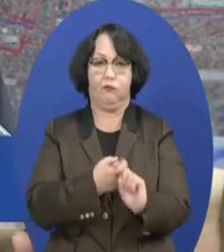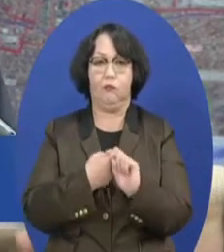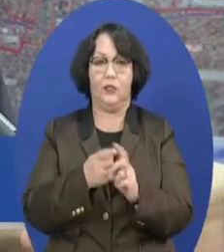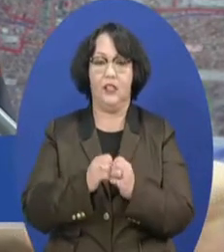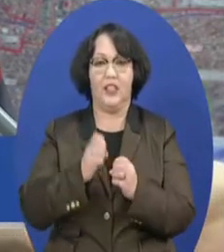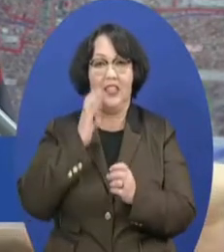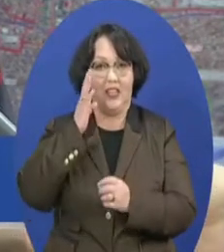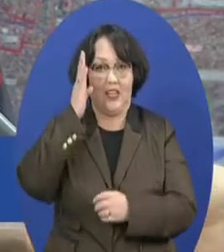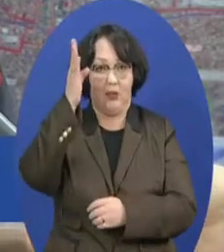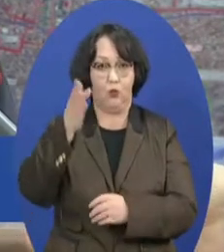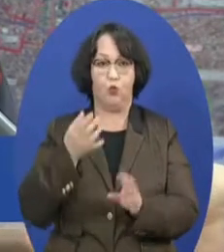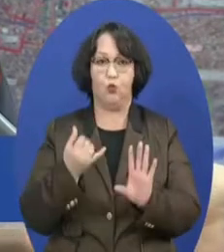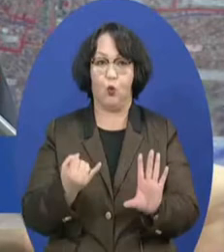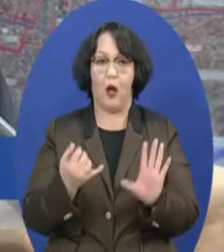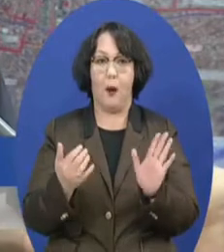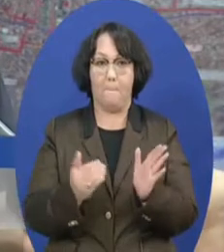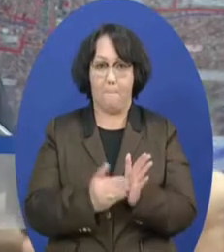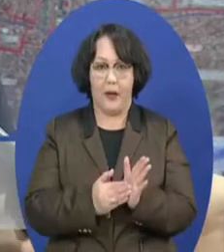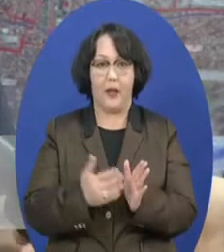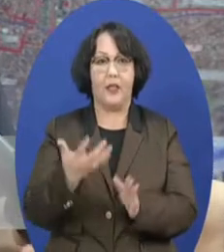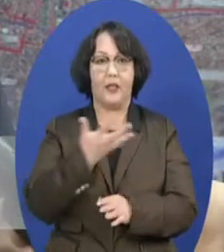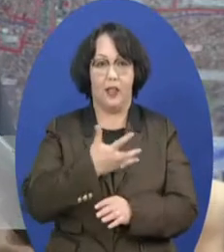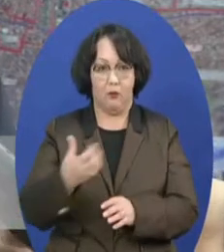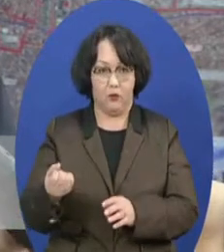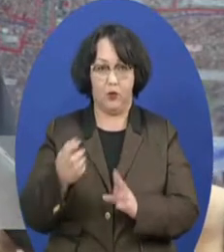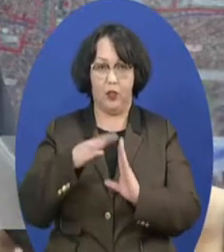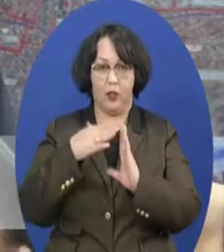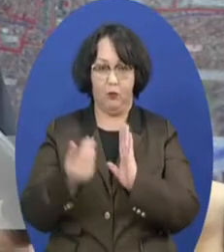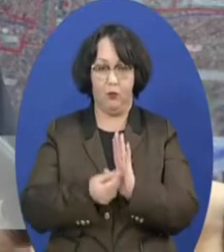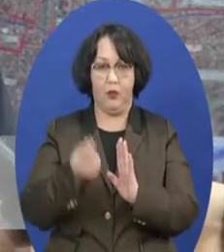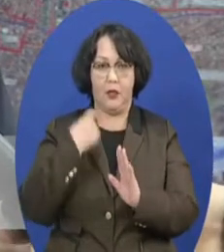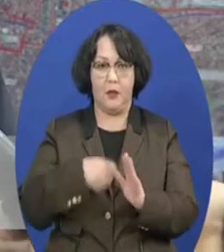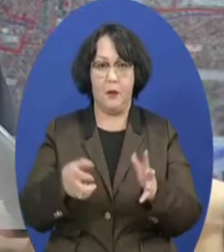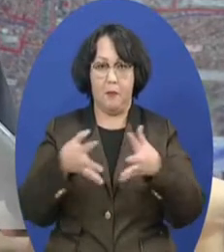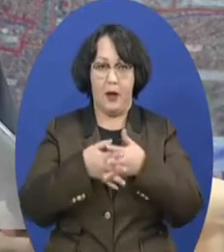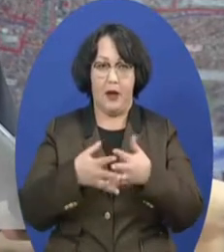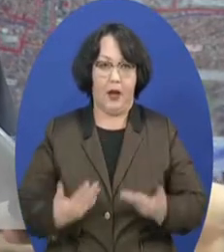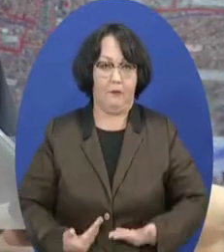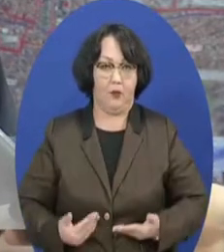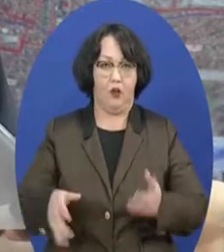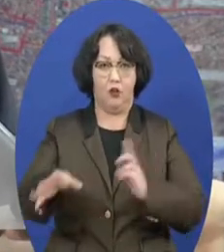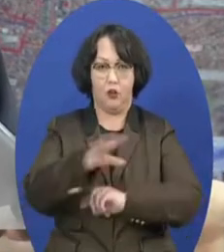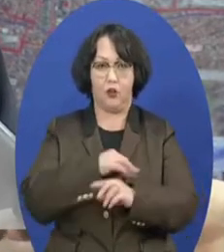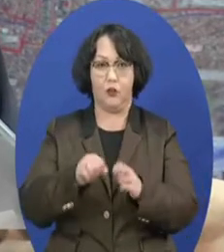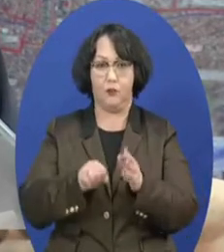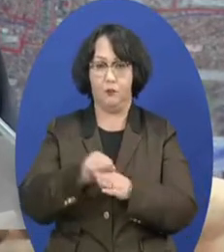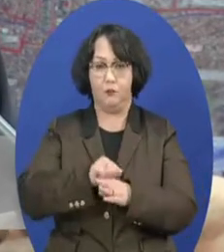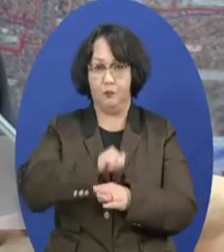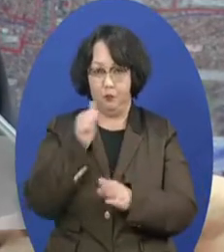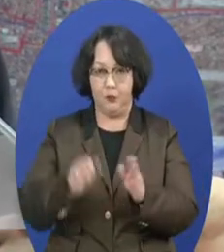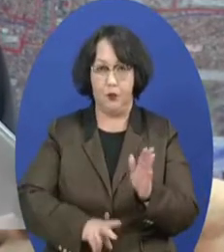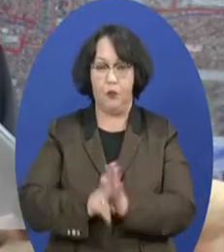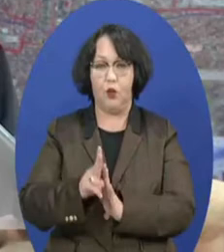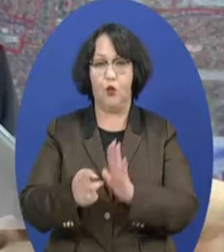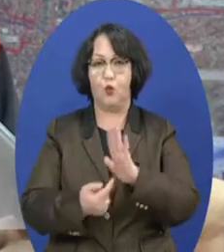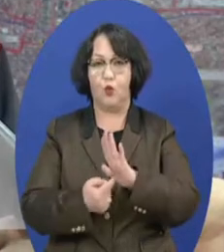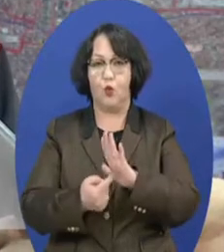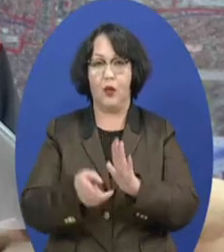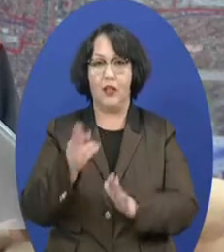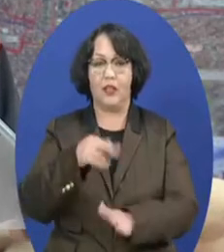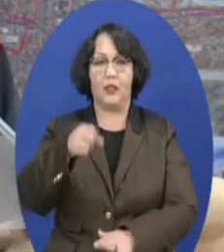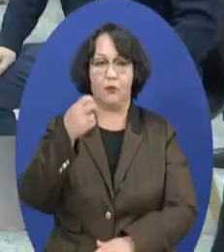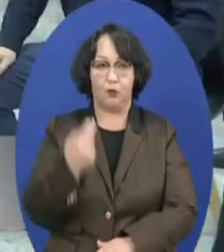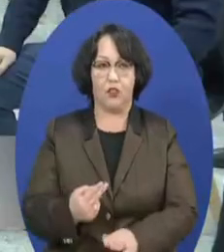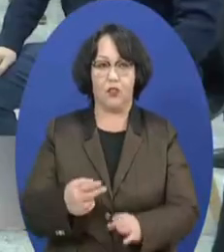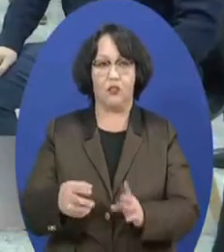болоод одоо ирээдүйд 6,500 орчим айл өрхийн одоо орон сууцыг бий болгох одоо хүчин чадалтай одоо суур дэд бүтцүүд бий болж